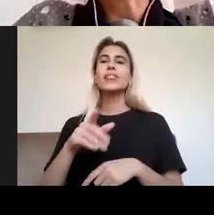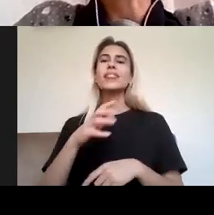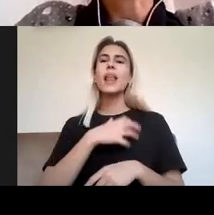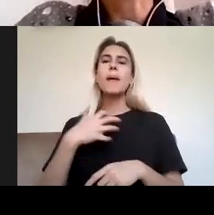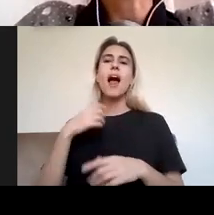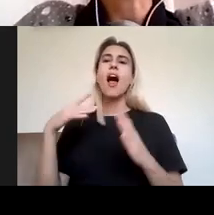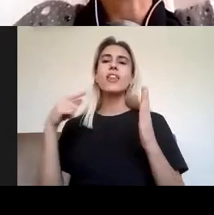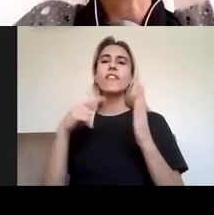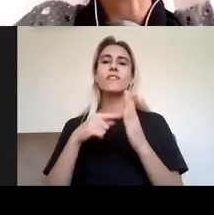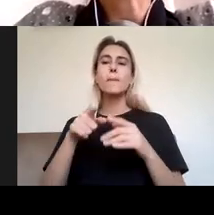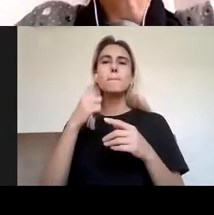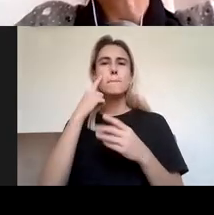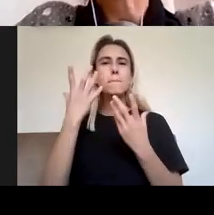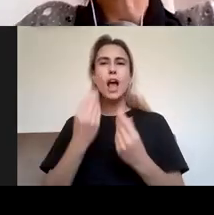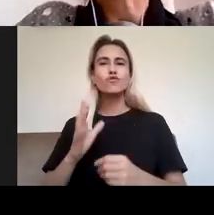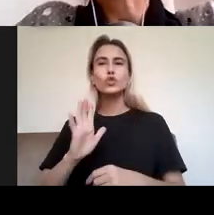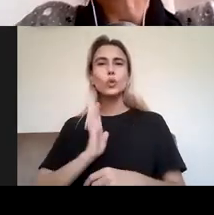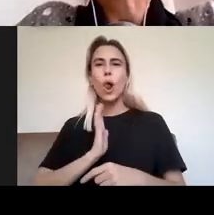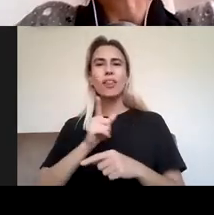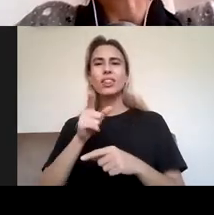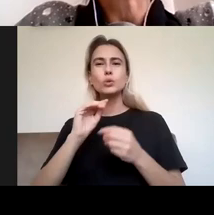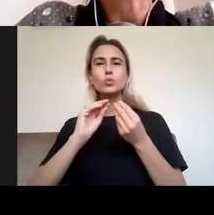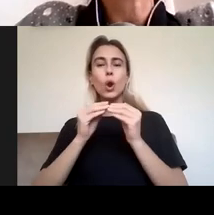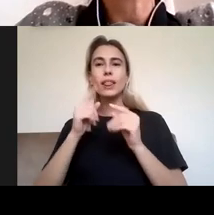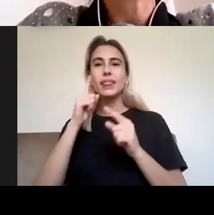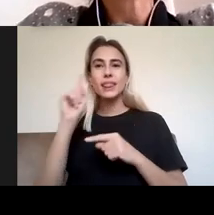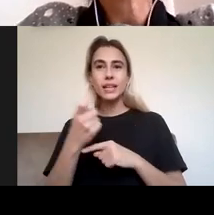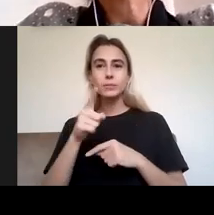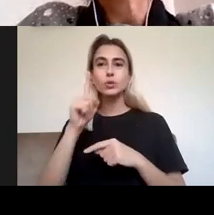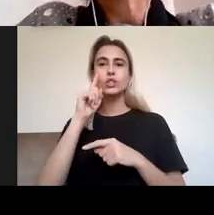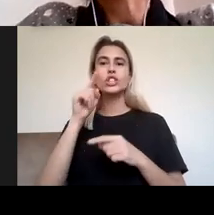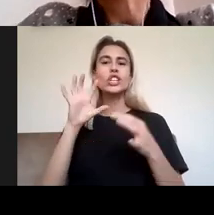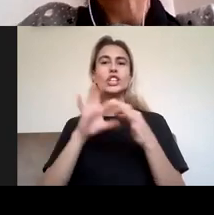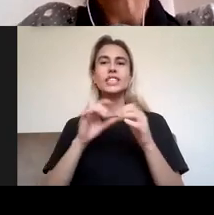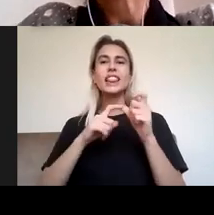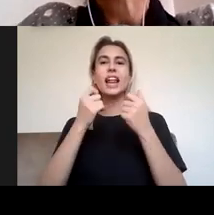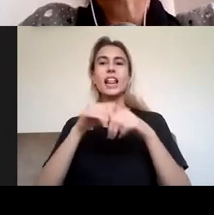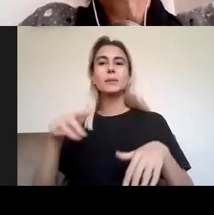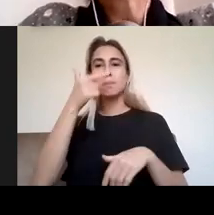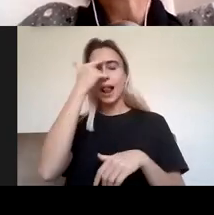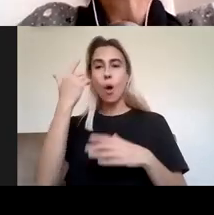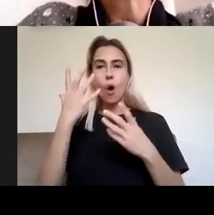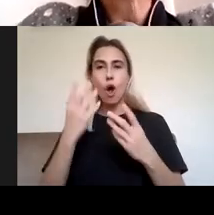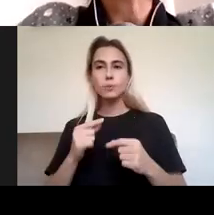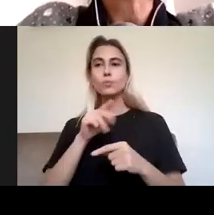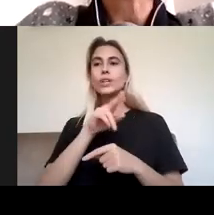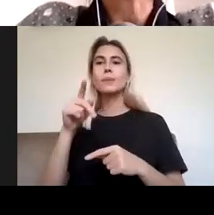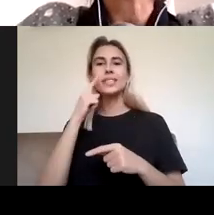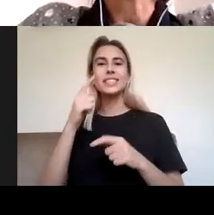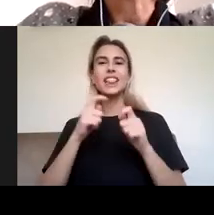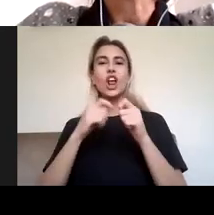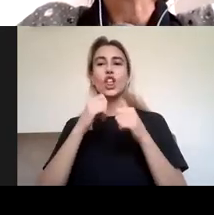durum analizleri, işte var olan sorunların tespit edilmesi, sorunlara ilişkin stratejilerin belirlenmesi, bu stratejilere